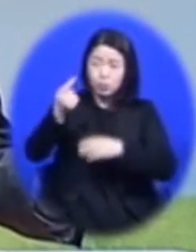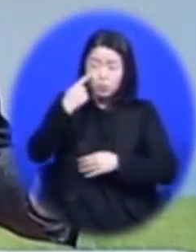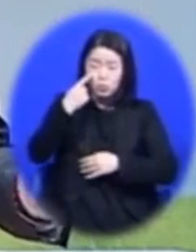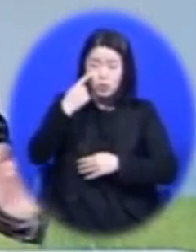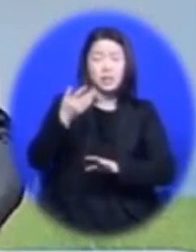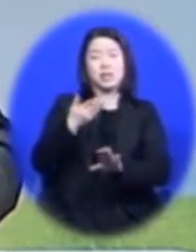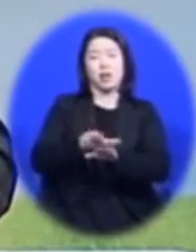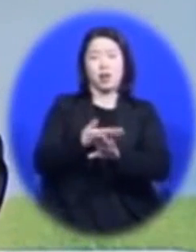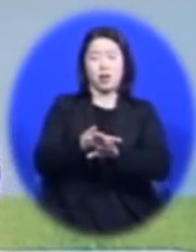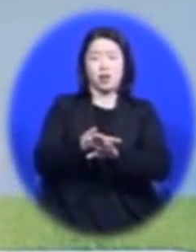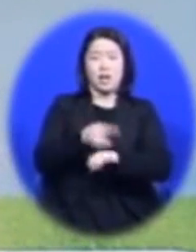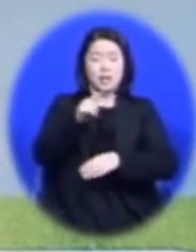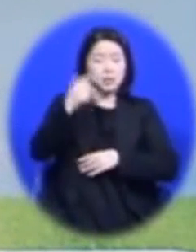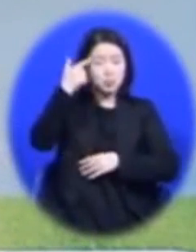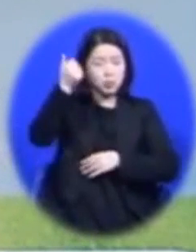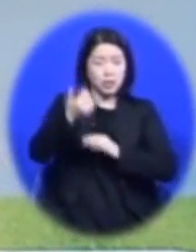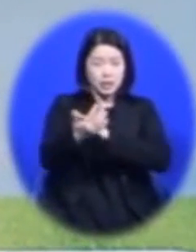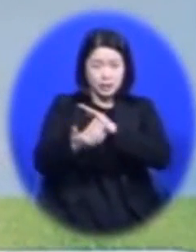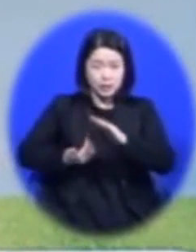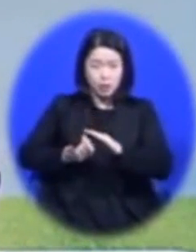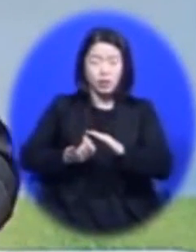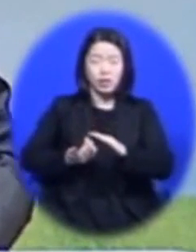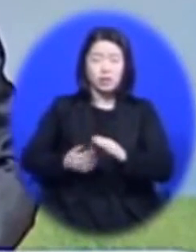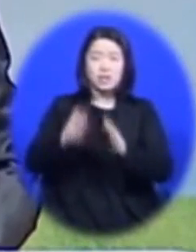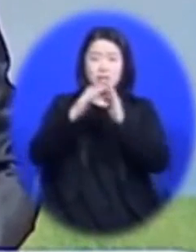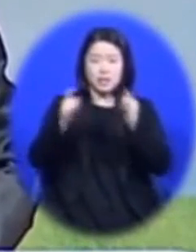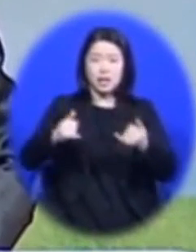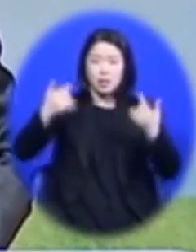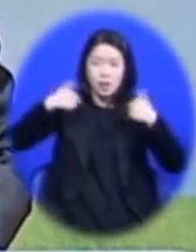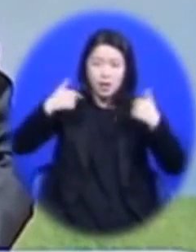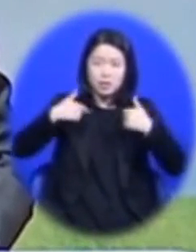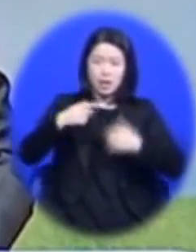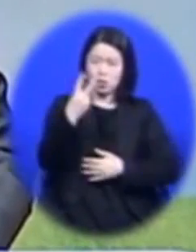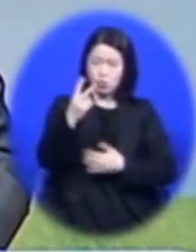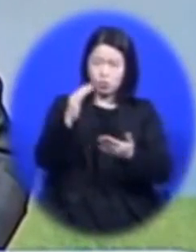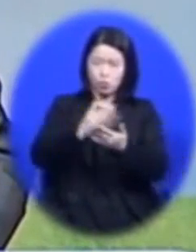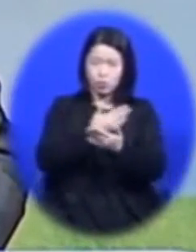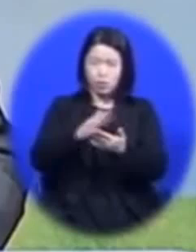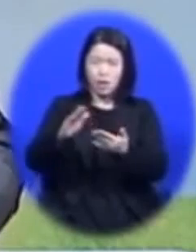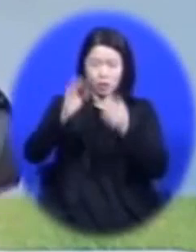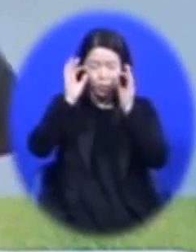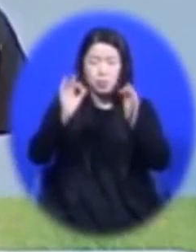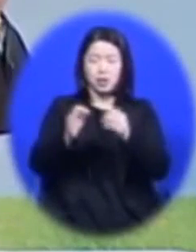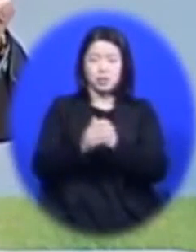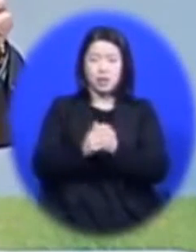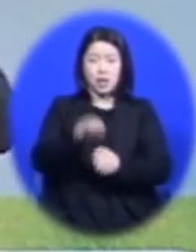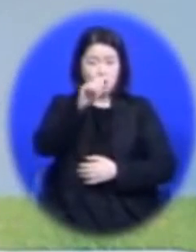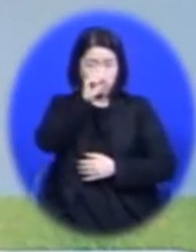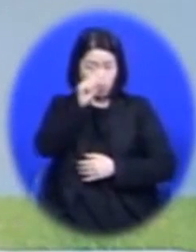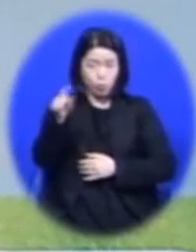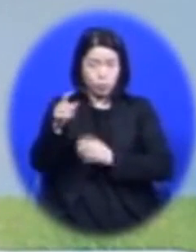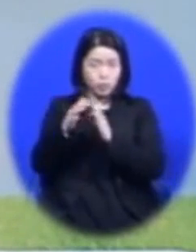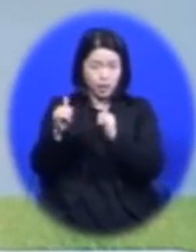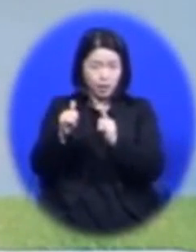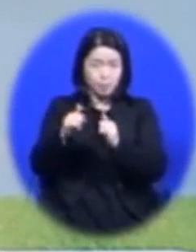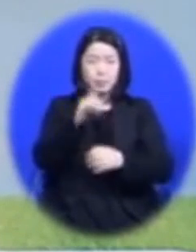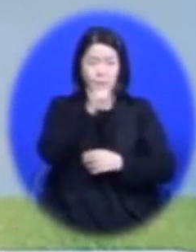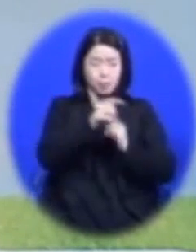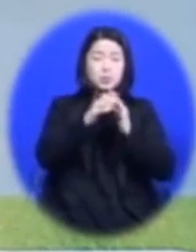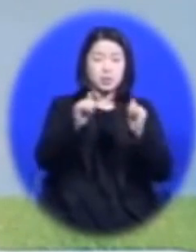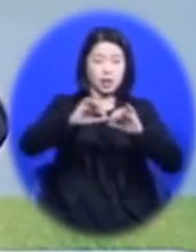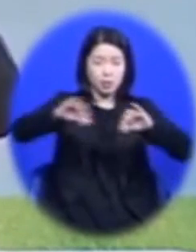버렸어요. 그 목사님이 그 전만 해도 사람은 언제나 둘로 나뉘어 보였어요. 좋은 사람이 있고 나쁜 사람이